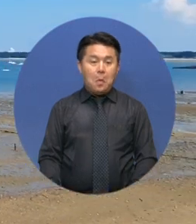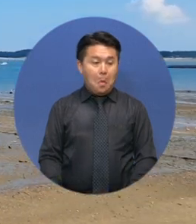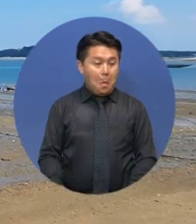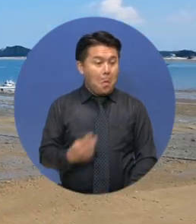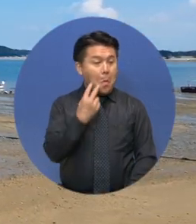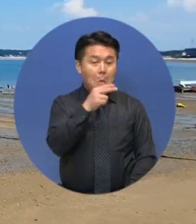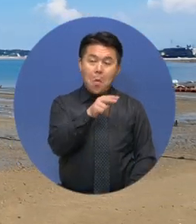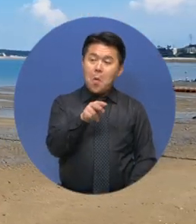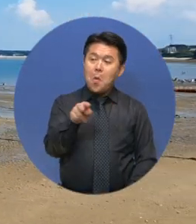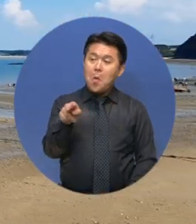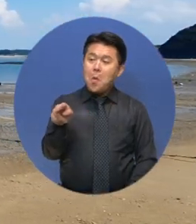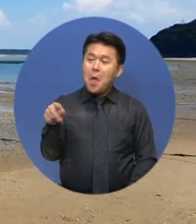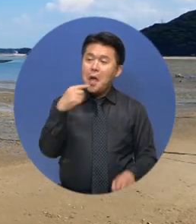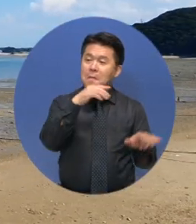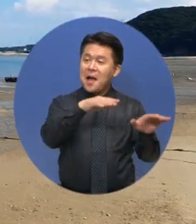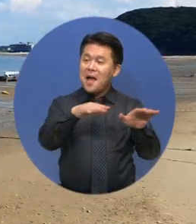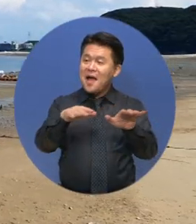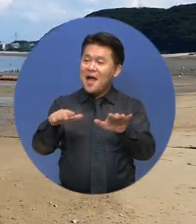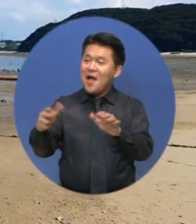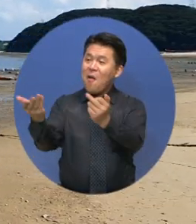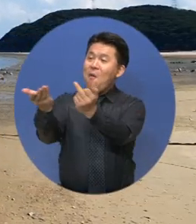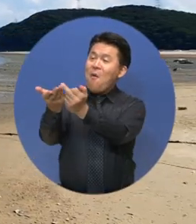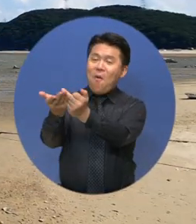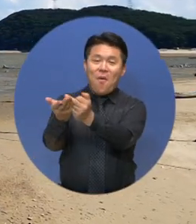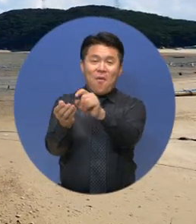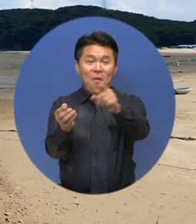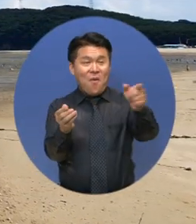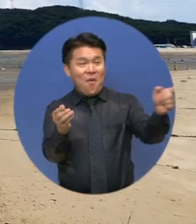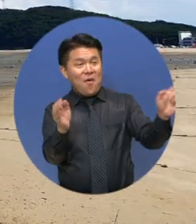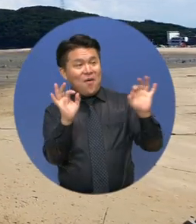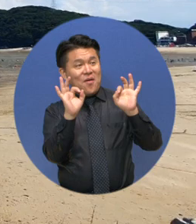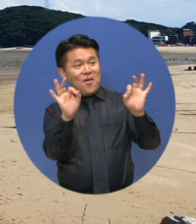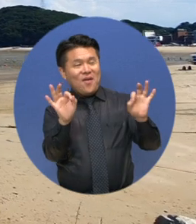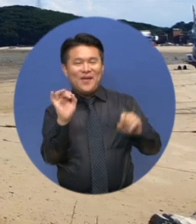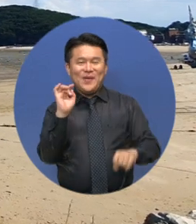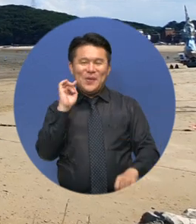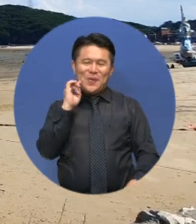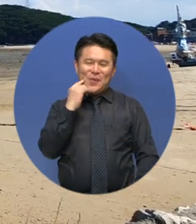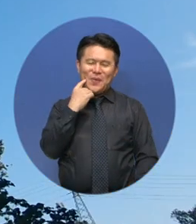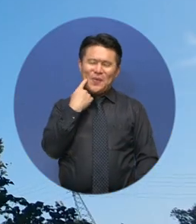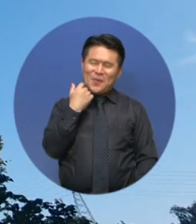이곳에서 보는 풍경만큼은 더할 나위 없이 아름다웠습니다.